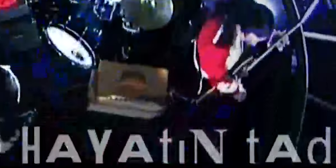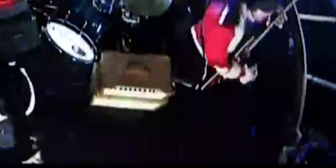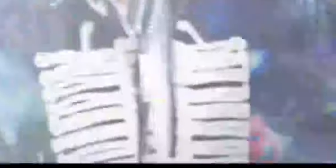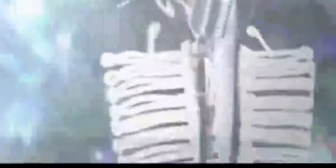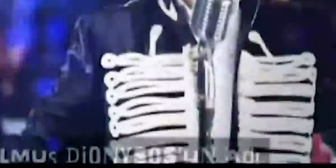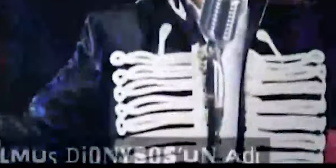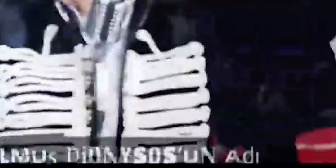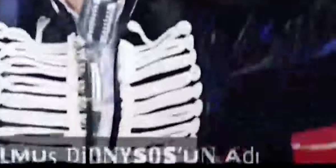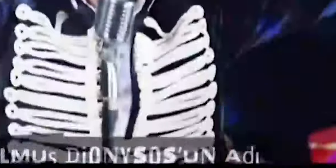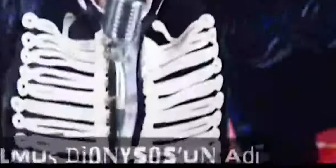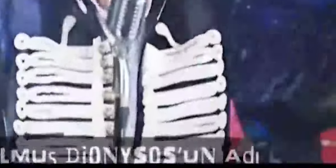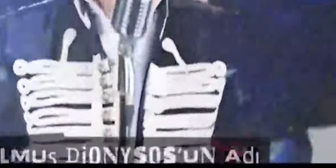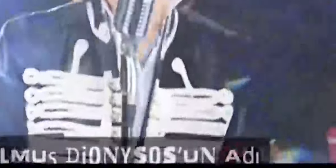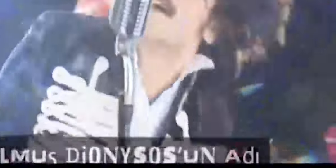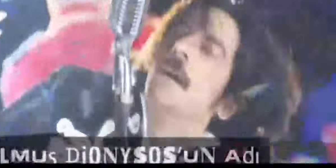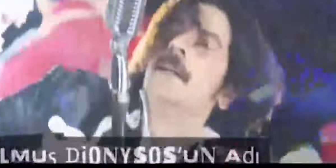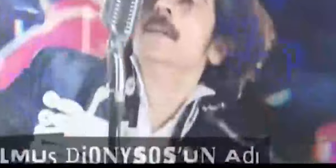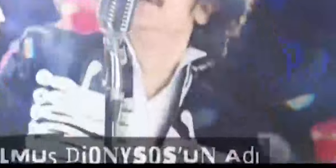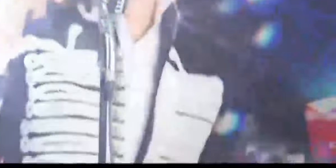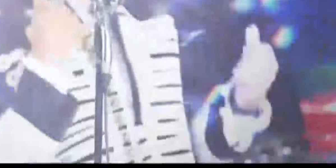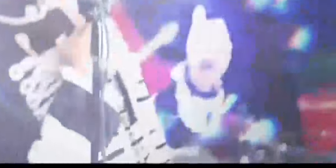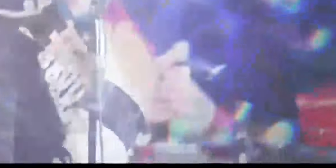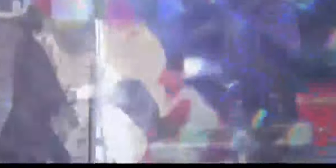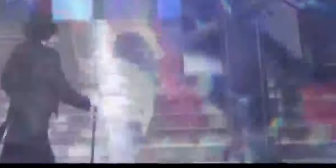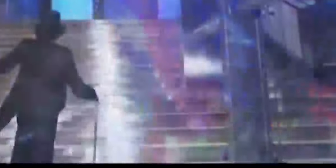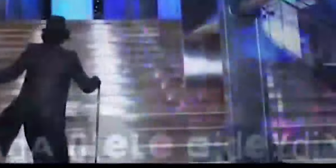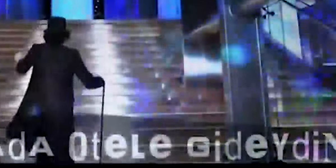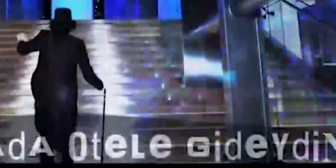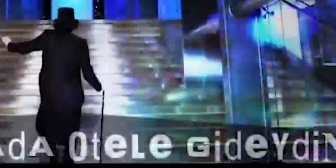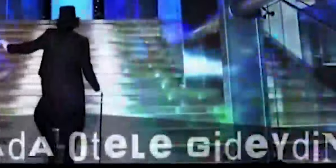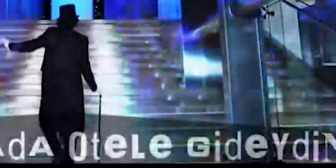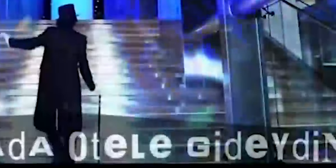tadı? Unutulmuş Dionysus'un adı.